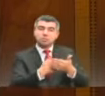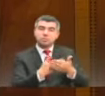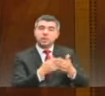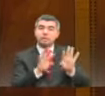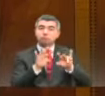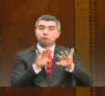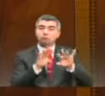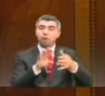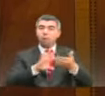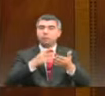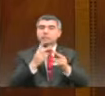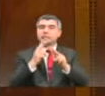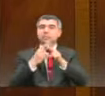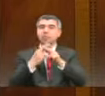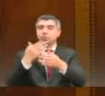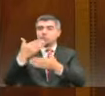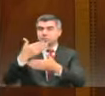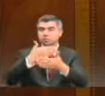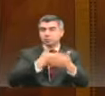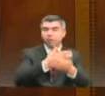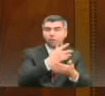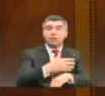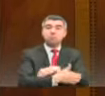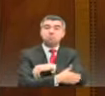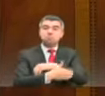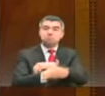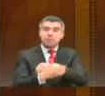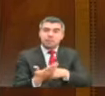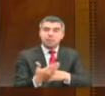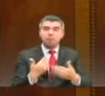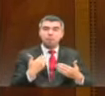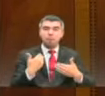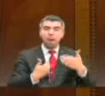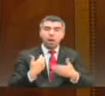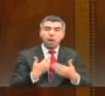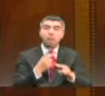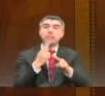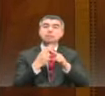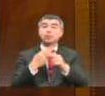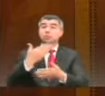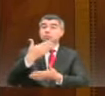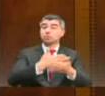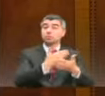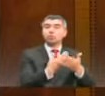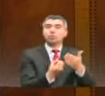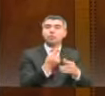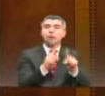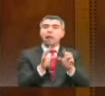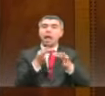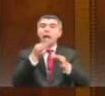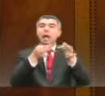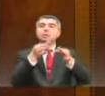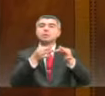موحدة خاصة بهذه الفئات، وذلك بهدف ضمان استهدافها بشكل أكثر عدلاً